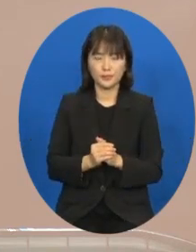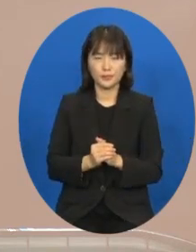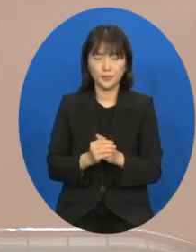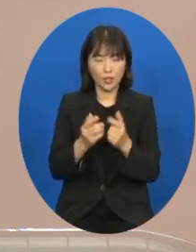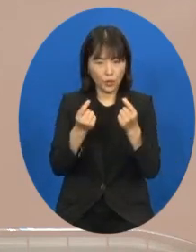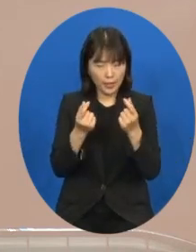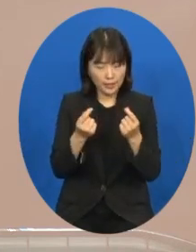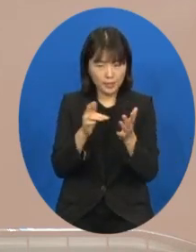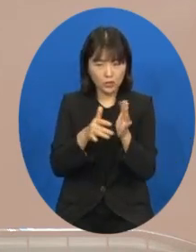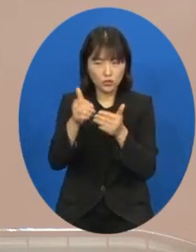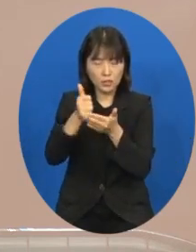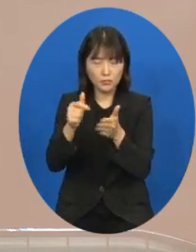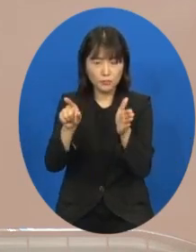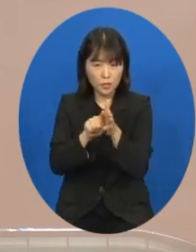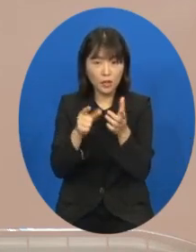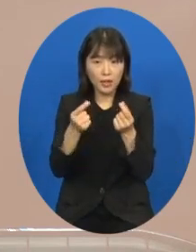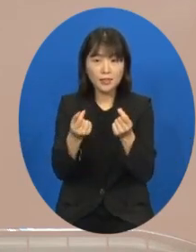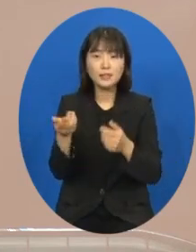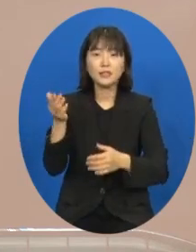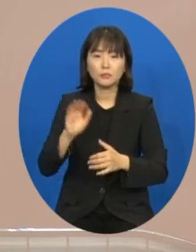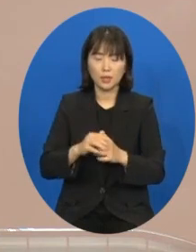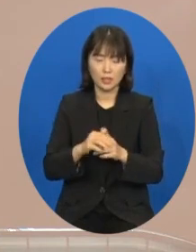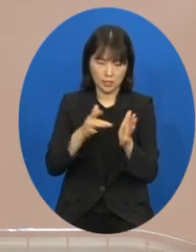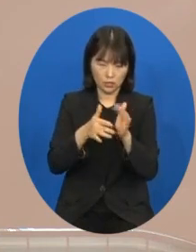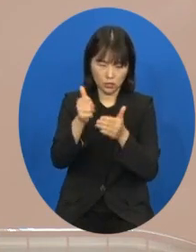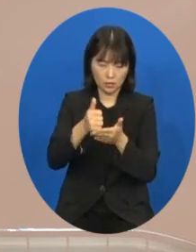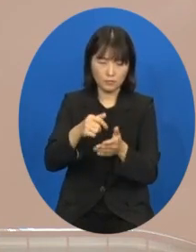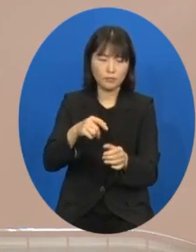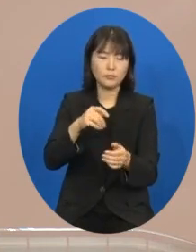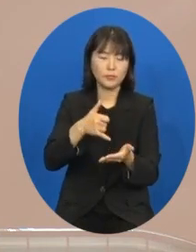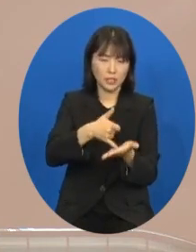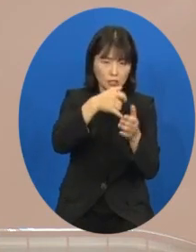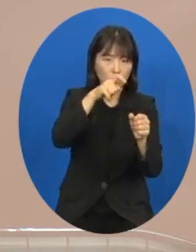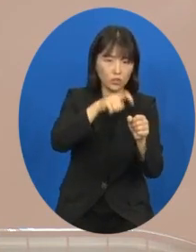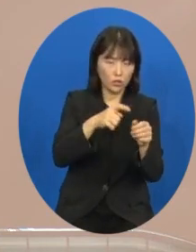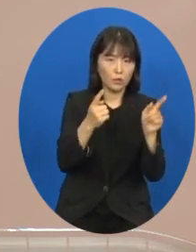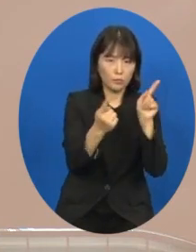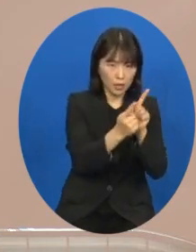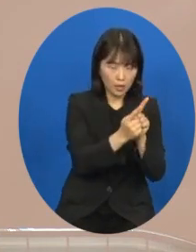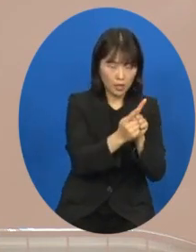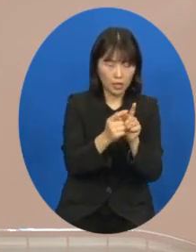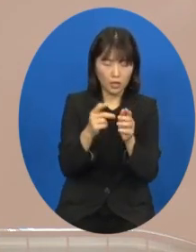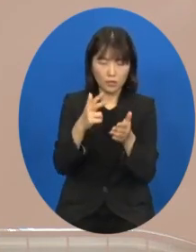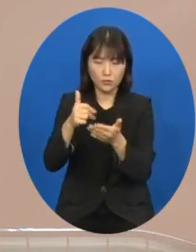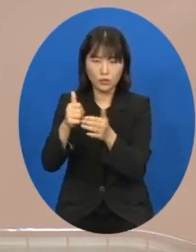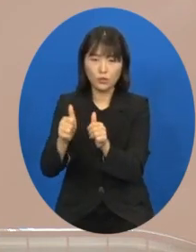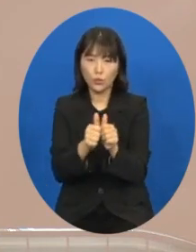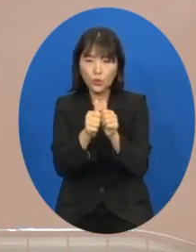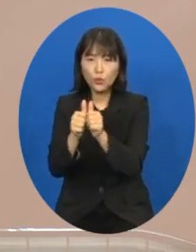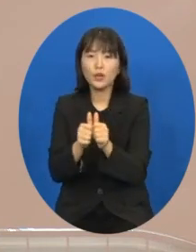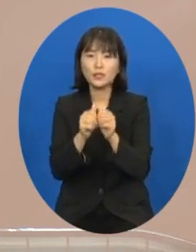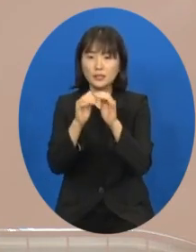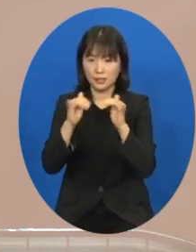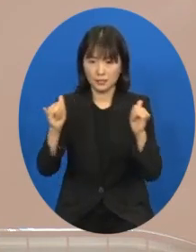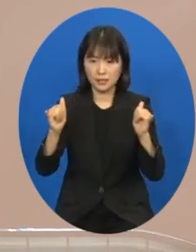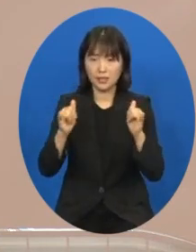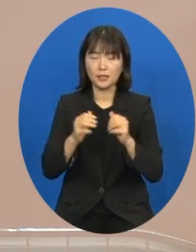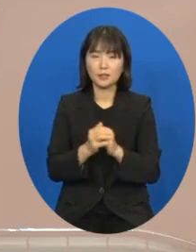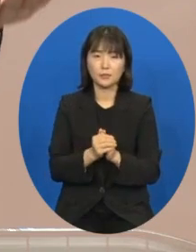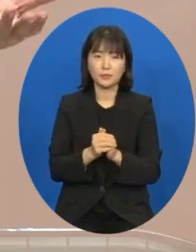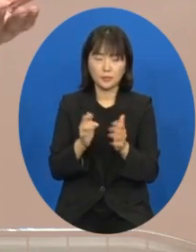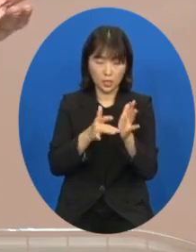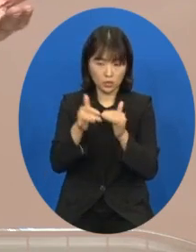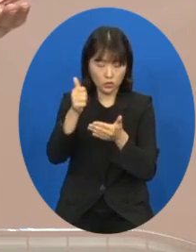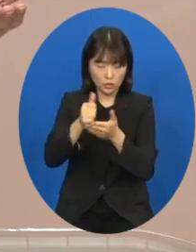똑같은 예수님을 믿는 것 같아도 예수님을 인격적으로 만나고 주님과 동행하는 사람은